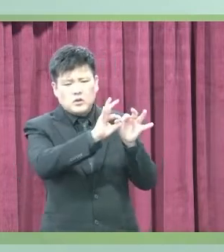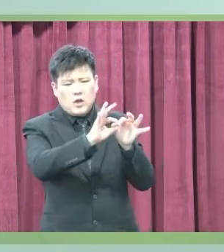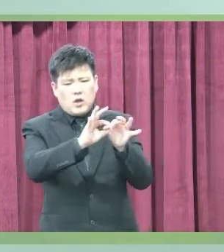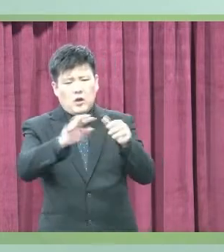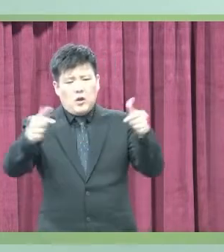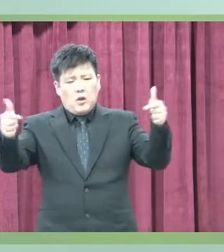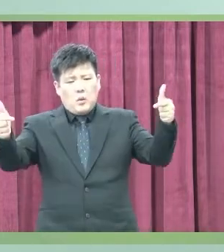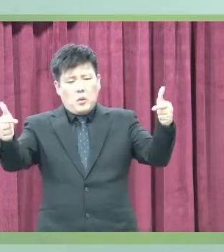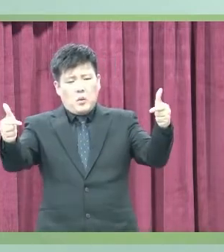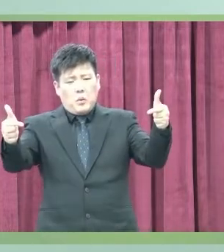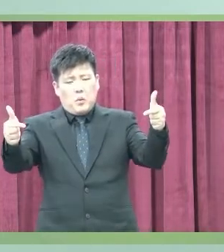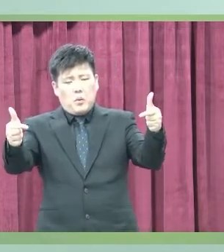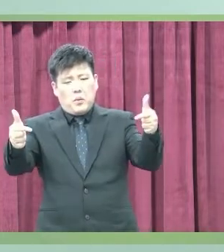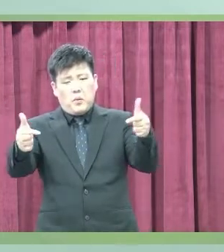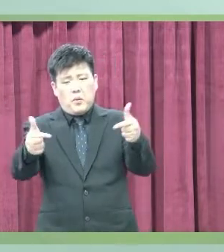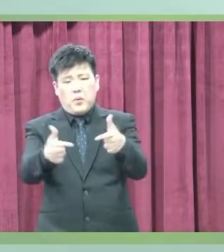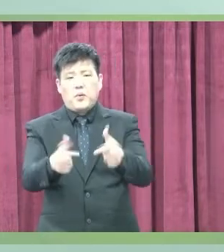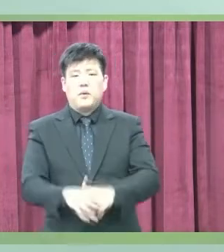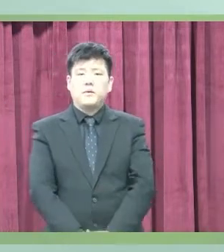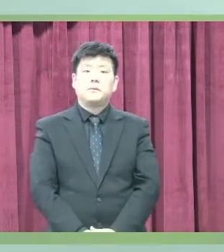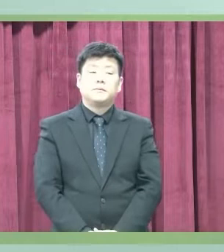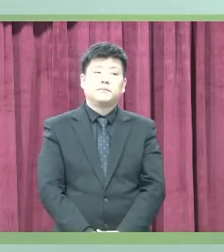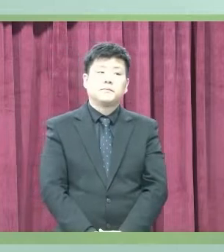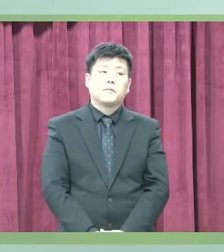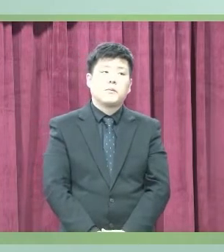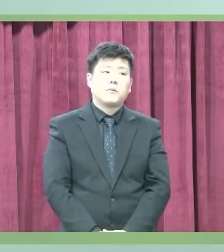감소하는 수검률을 보이고 있습니다.